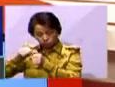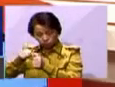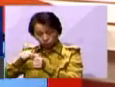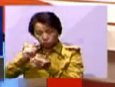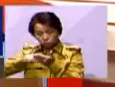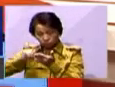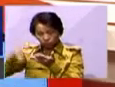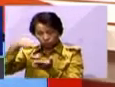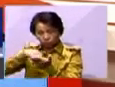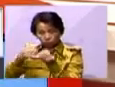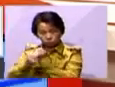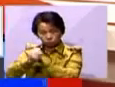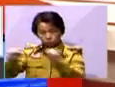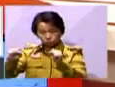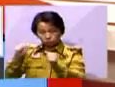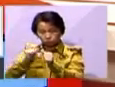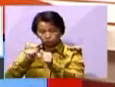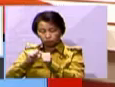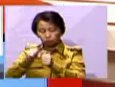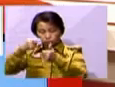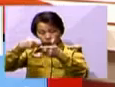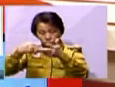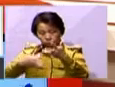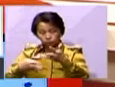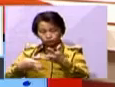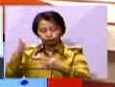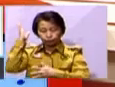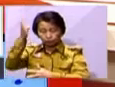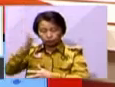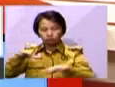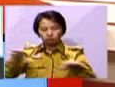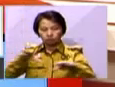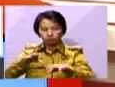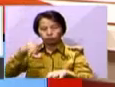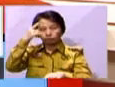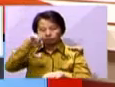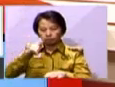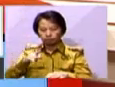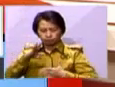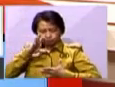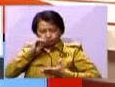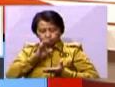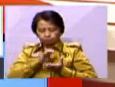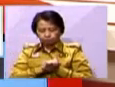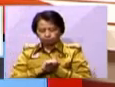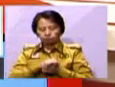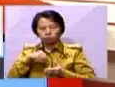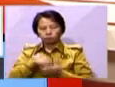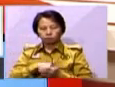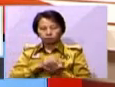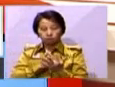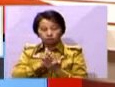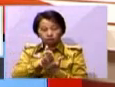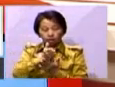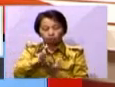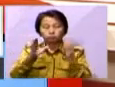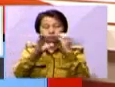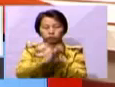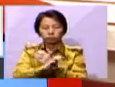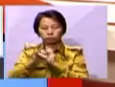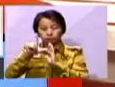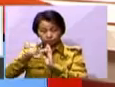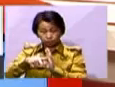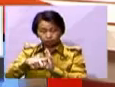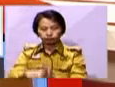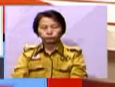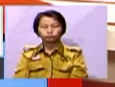menyemak kembali persiapan setiap aspek ibadah yang akan dilakukan bagi menanam keyakinan dalam mengharungi cabaran kemuncak